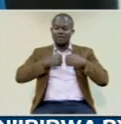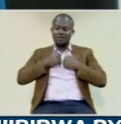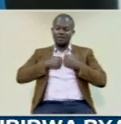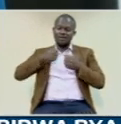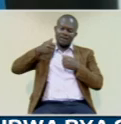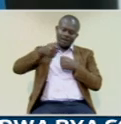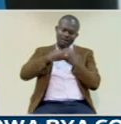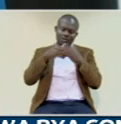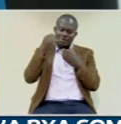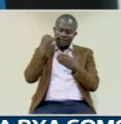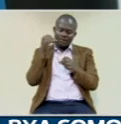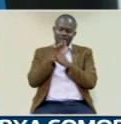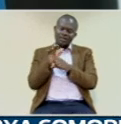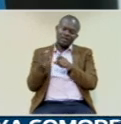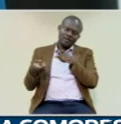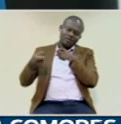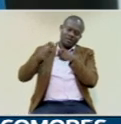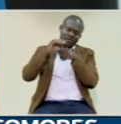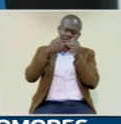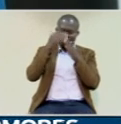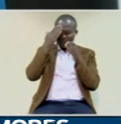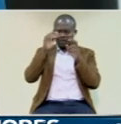aribwo bakaza umurego kugira ngo